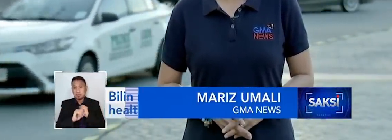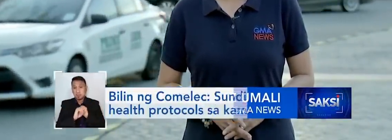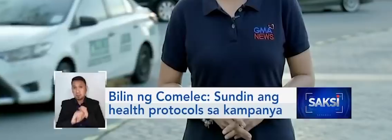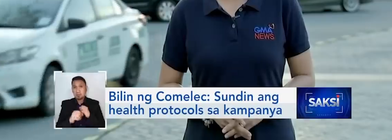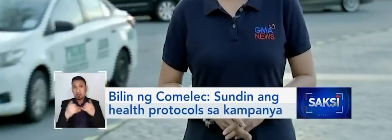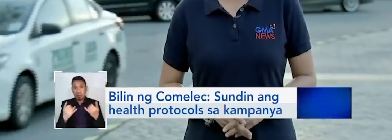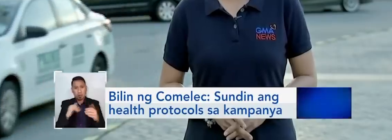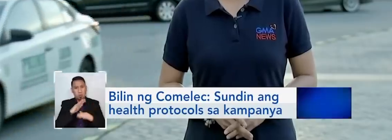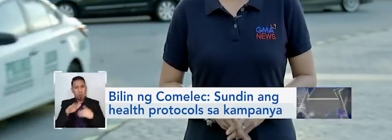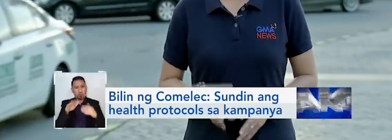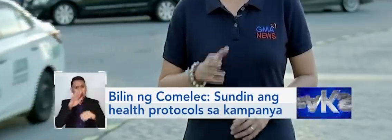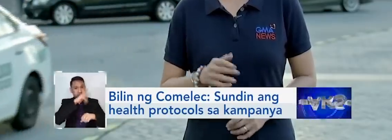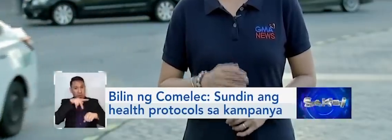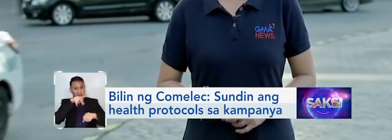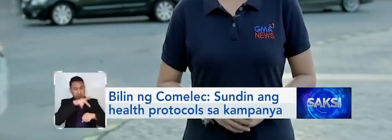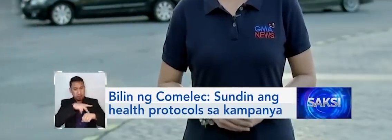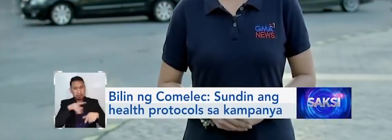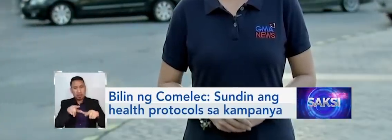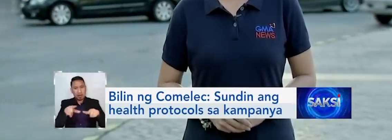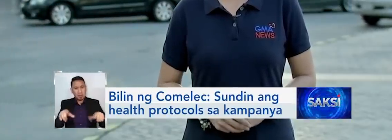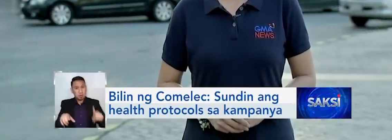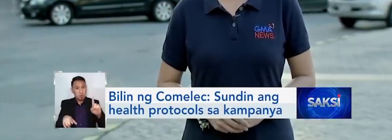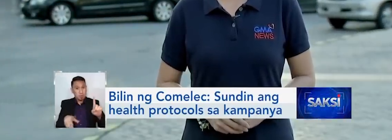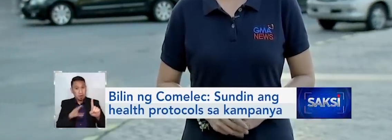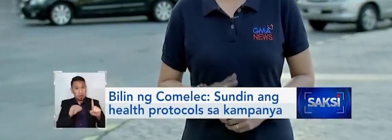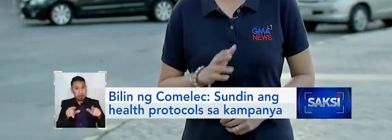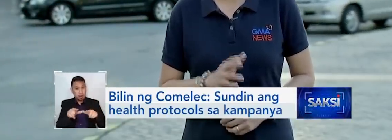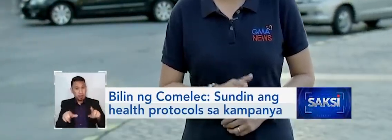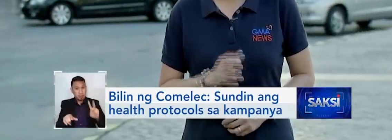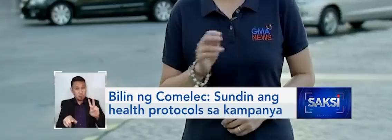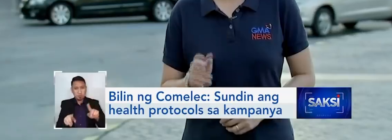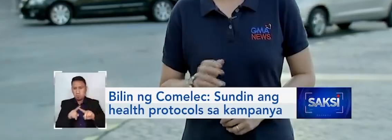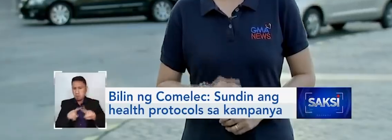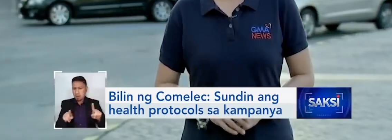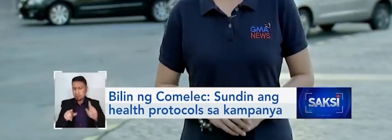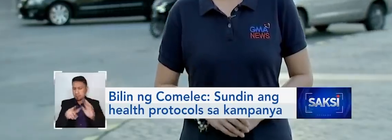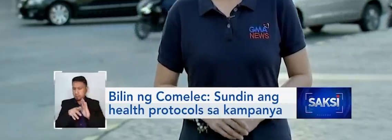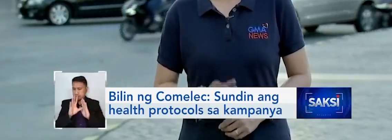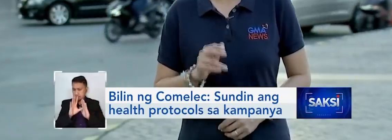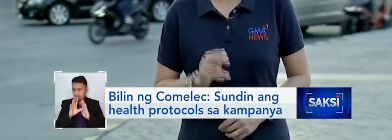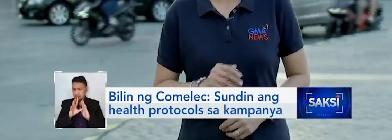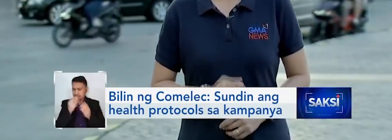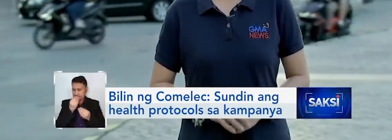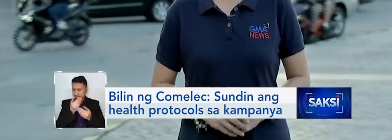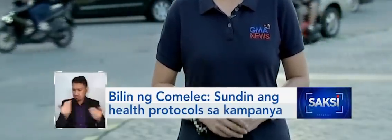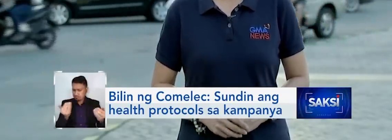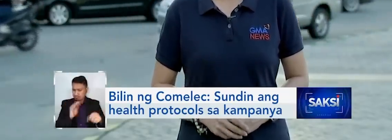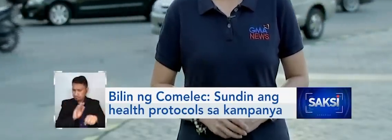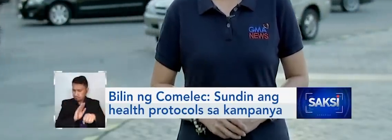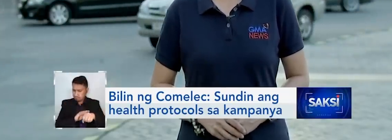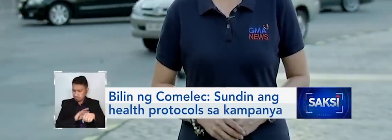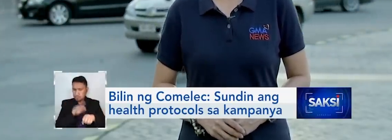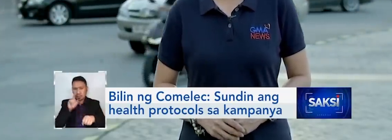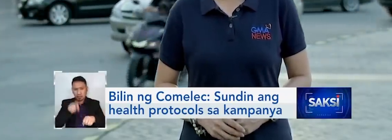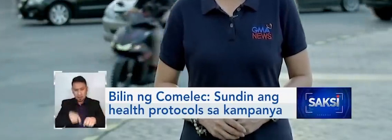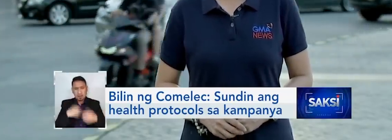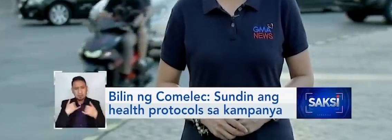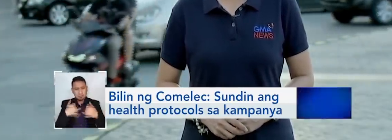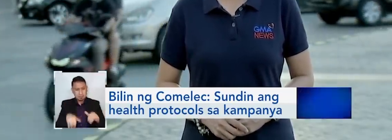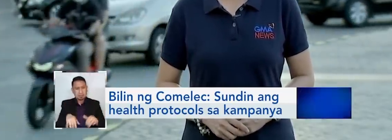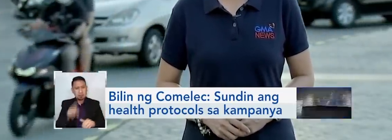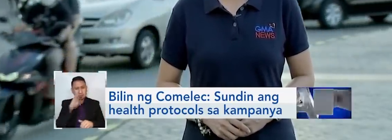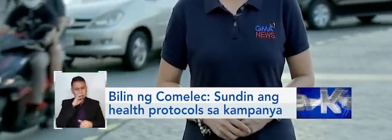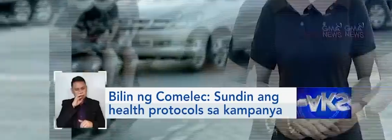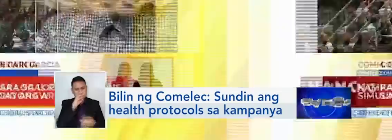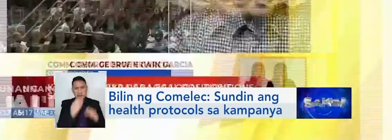na sa Alert Level 1 at 2. Muling nagpaalala ang COMELEC sa kapwa kandidato at mga taga-suporta ang mahigpit pa ring sundin ang mga minimum